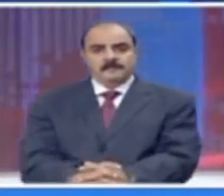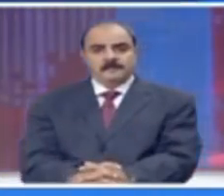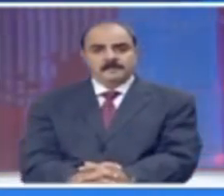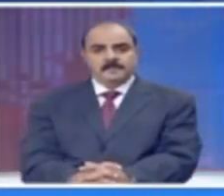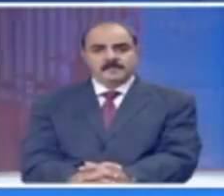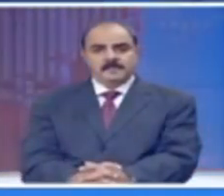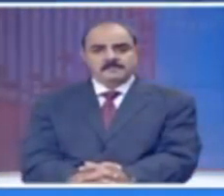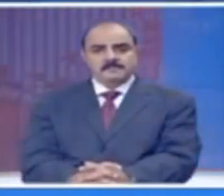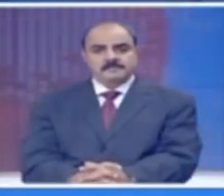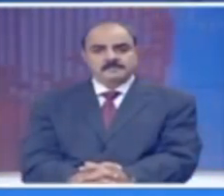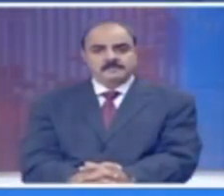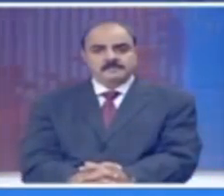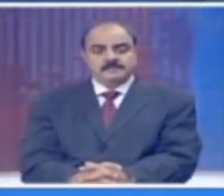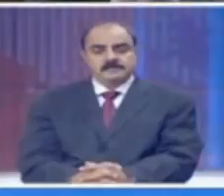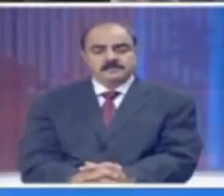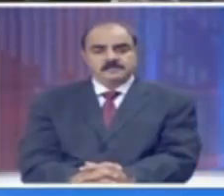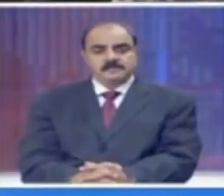الثانية للانتخابات.